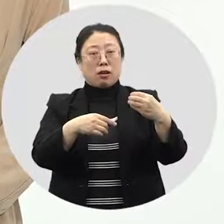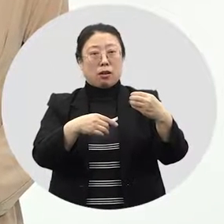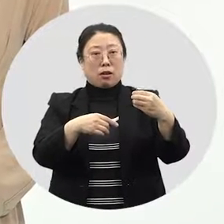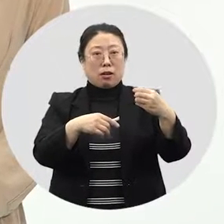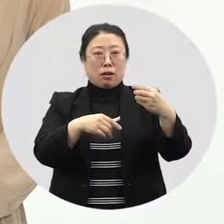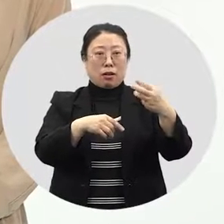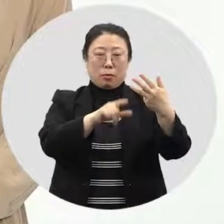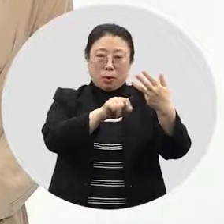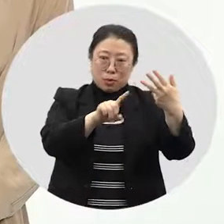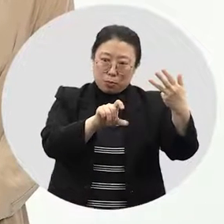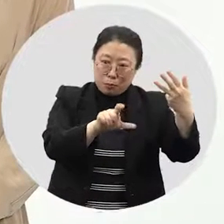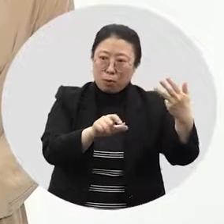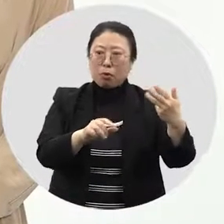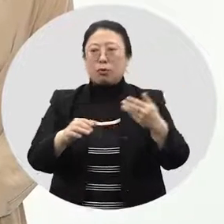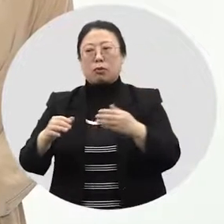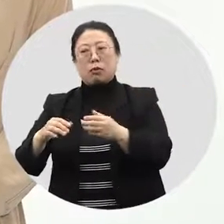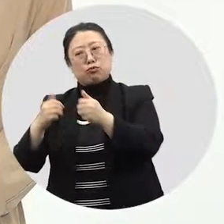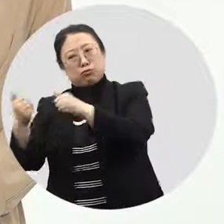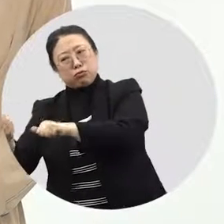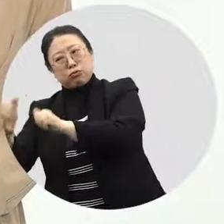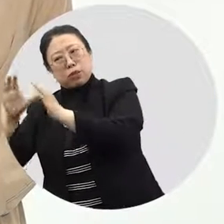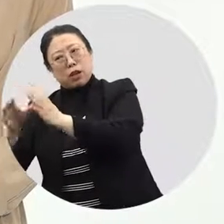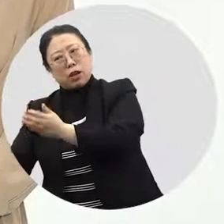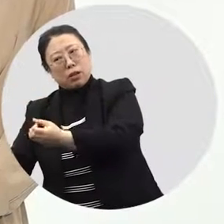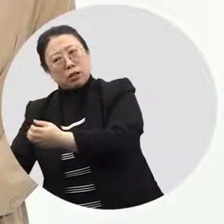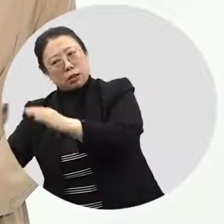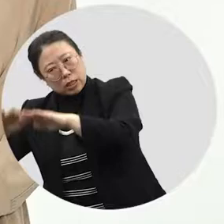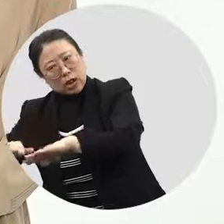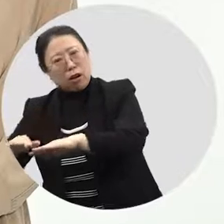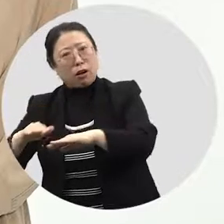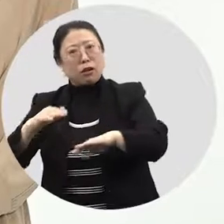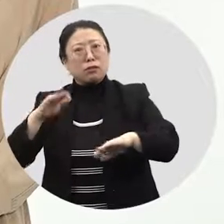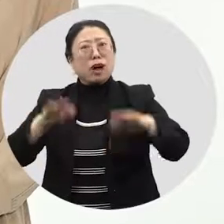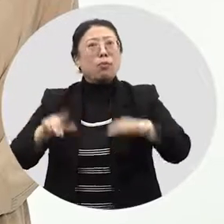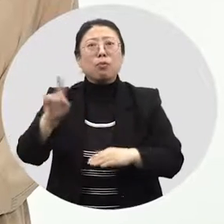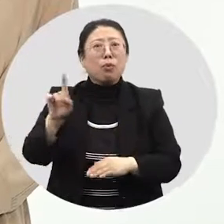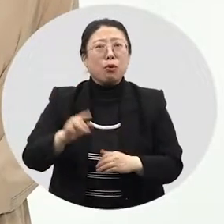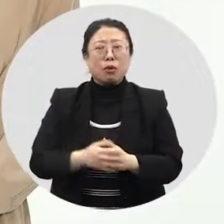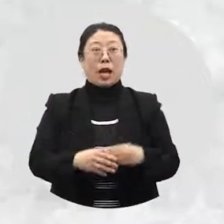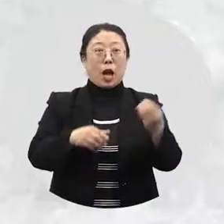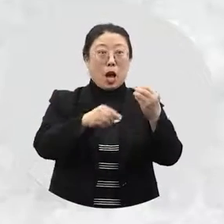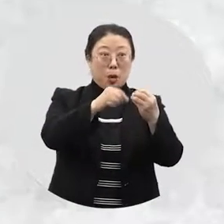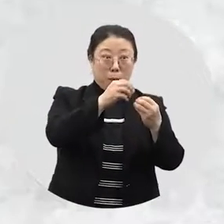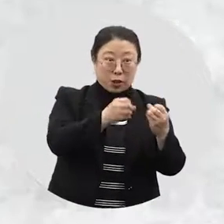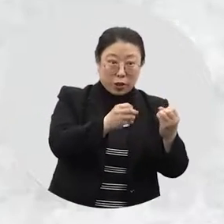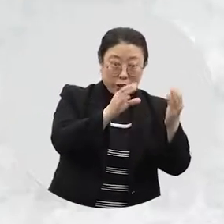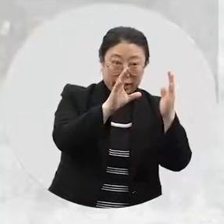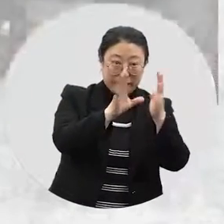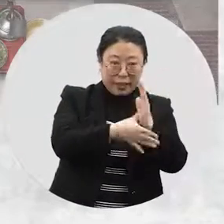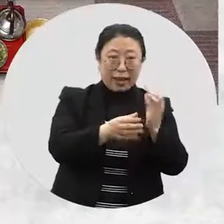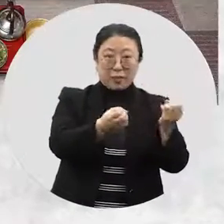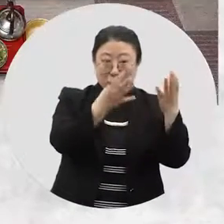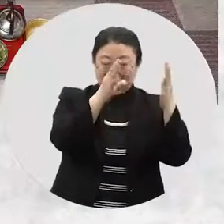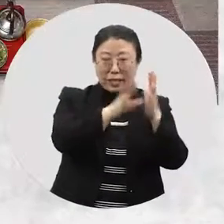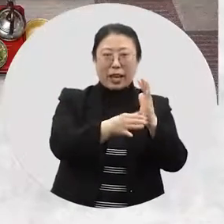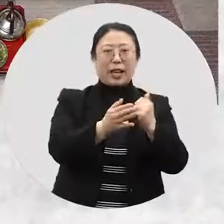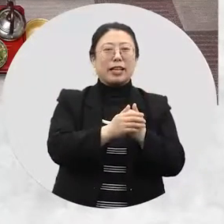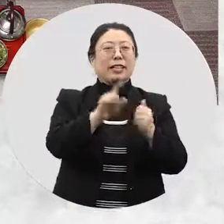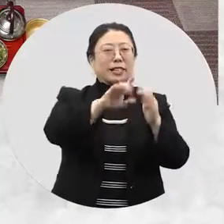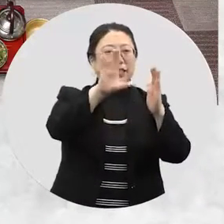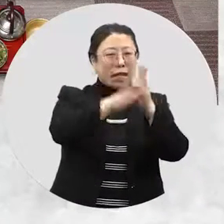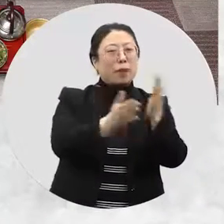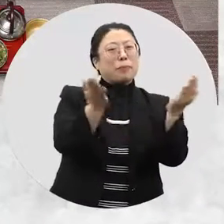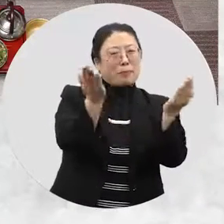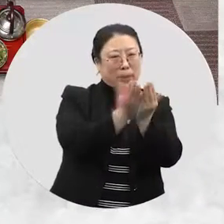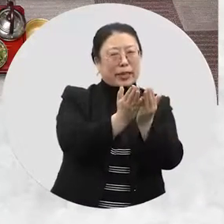그러면 명절을 지내는 차례와 기일을 지내는 재산은 뭐가 다른 건가요 명절에 지내는